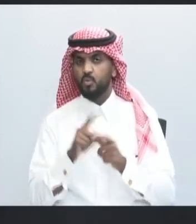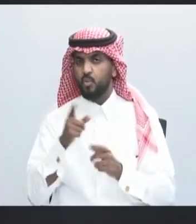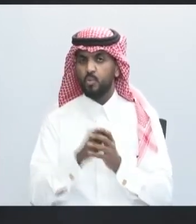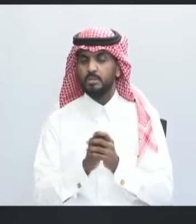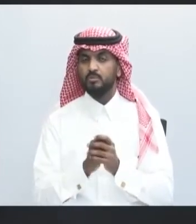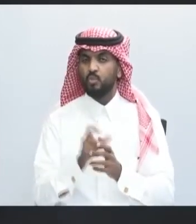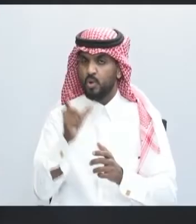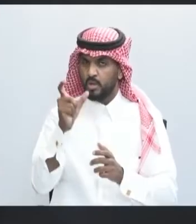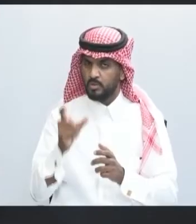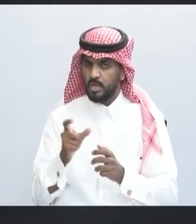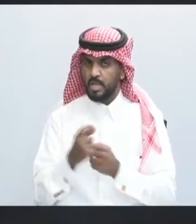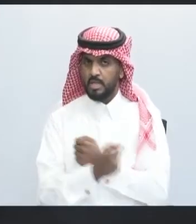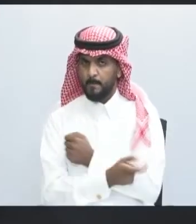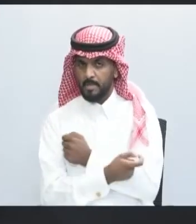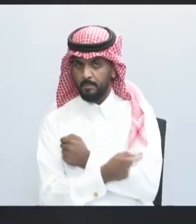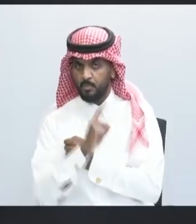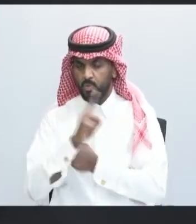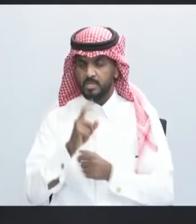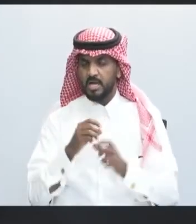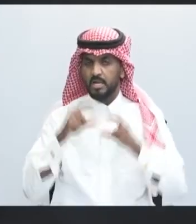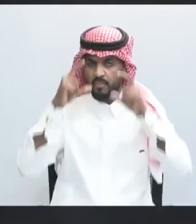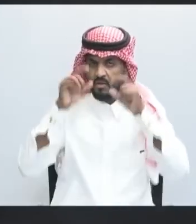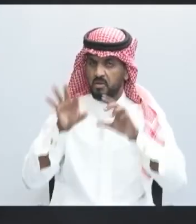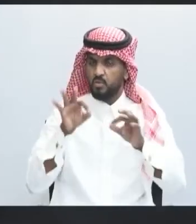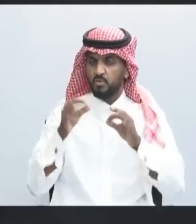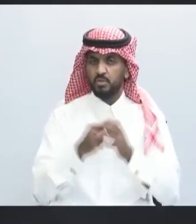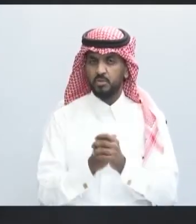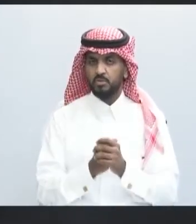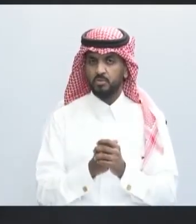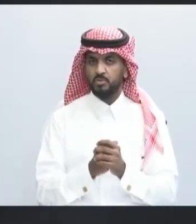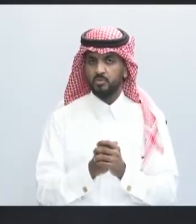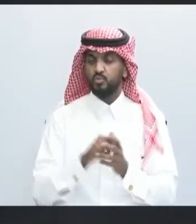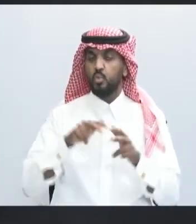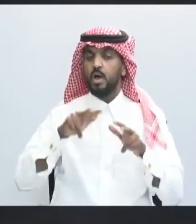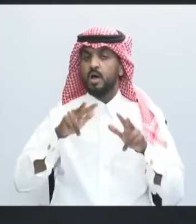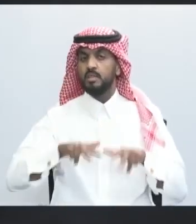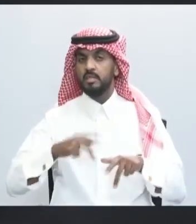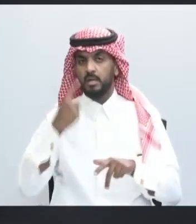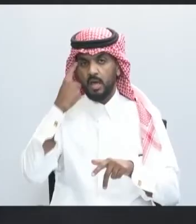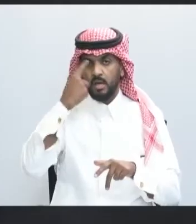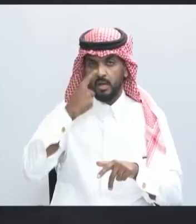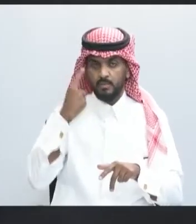الطبيب وليس اي نظاره ناخذها لانها قد تؤثر على النظر